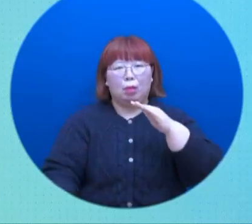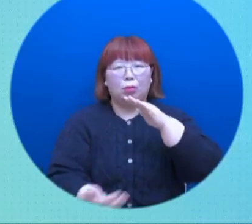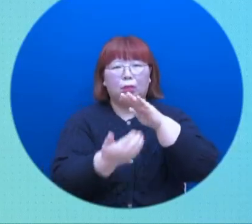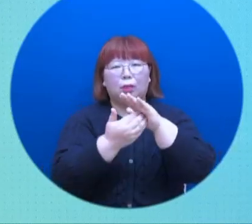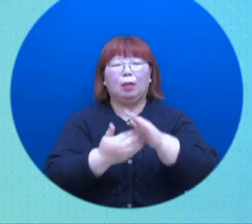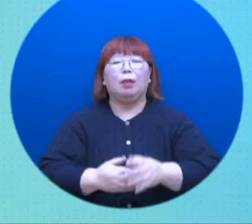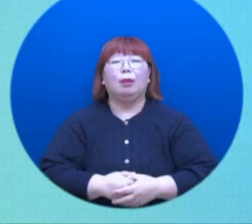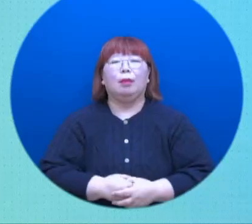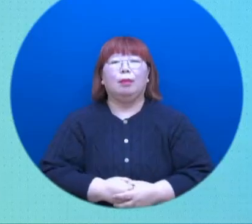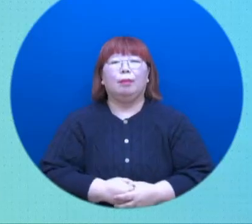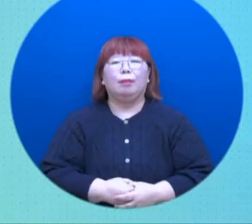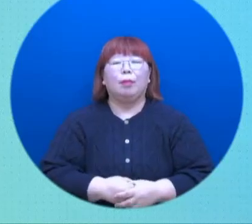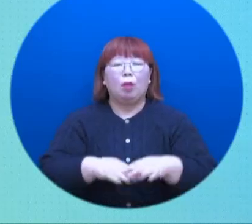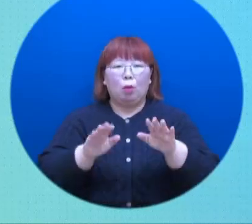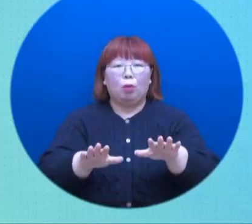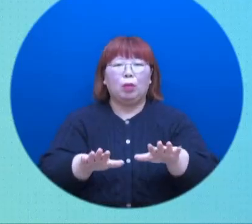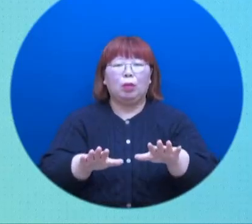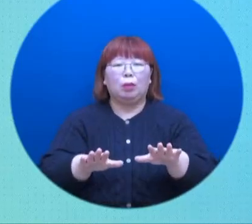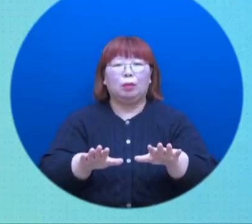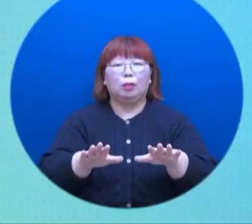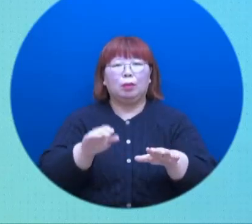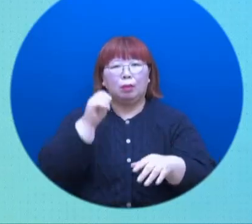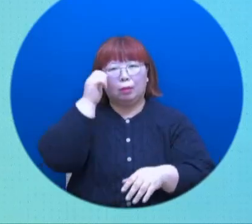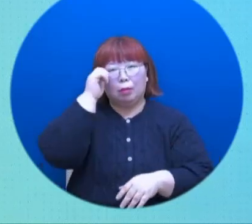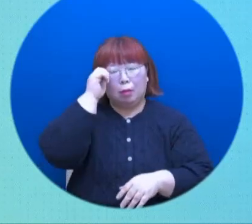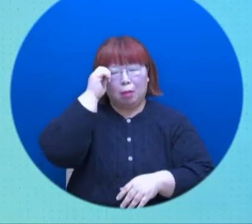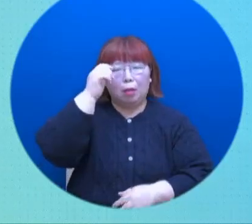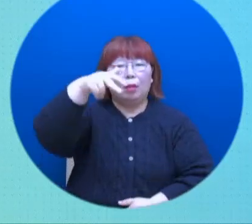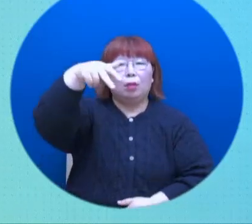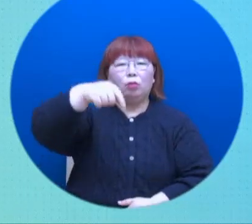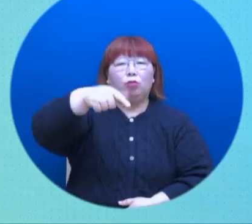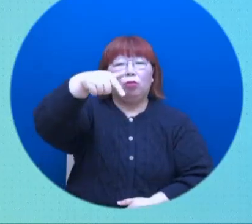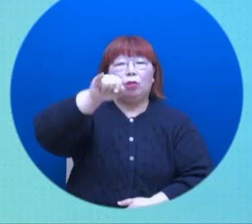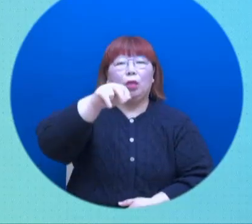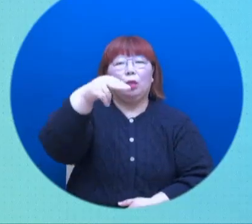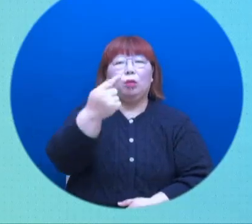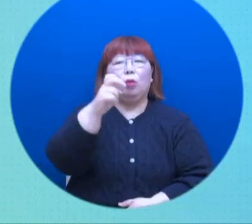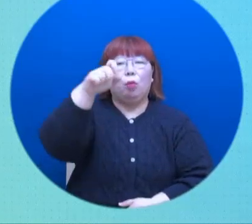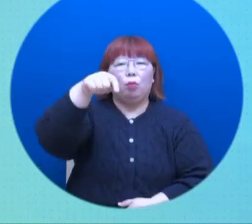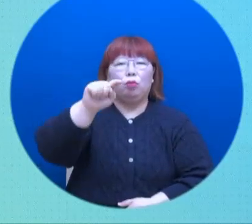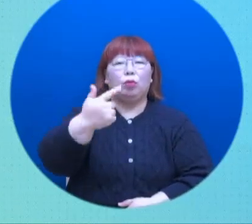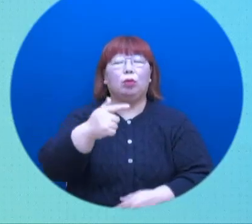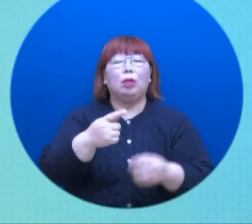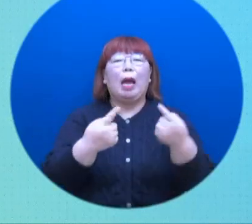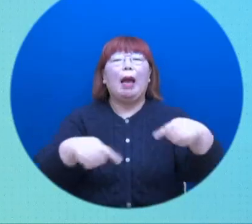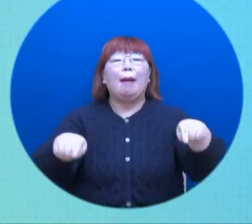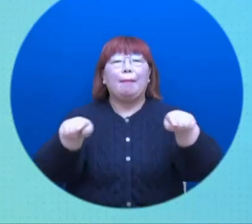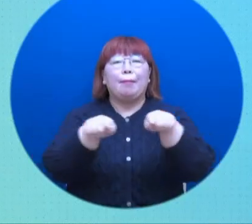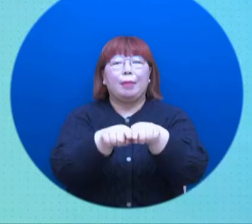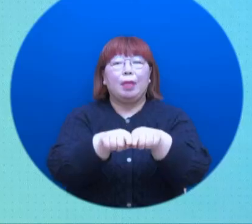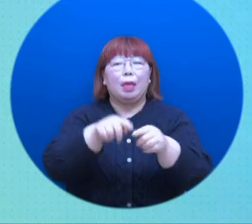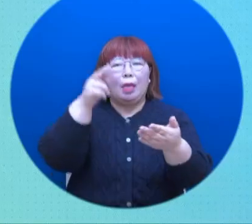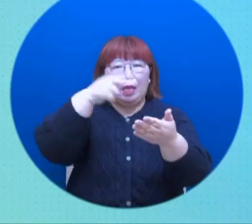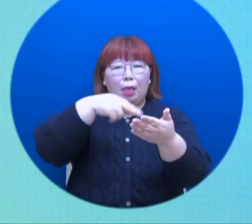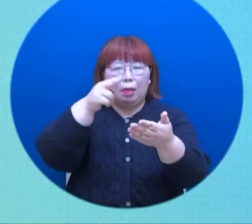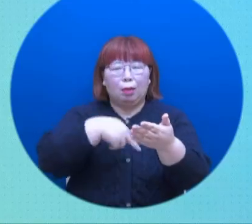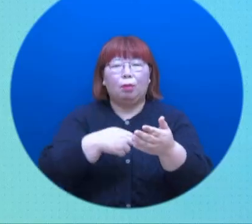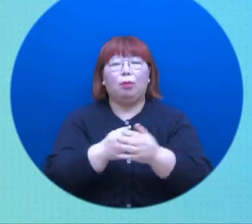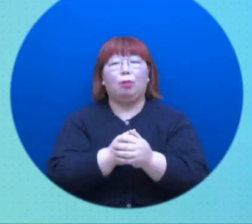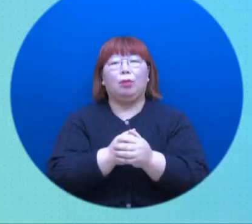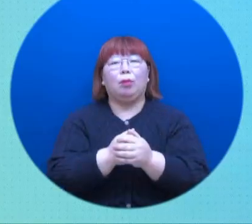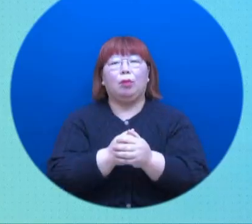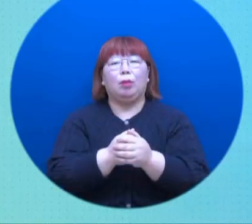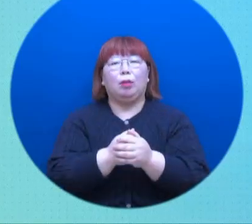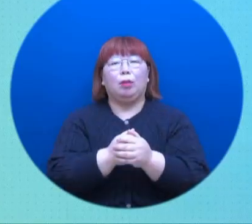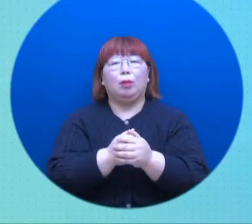것입니다. 오늘은 이 주기도문을 다 같이 한번 하나님께 올려드리고 설교를